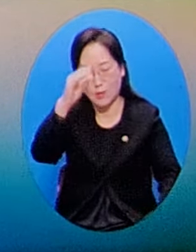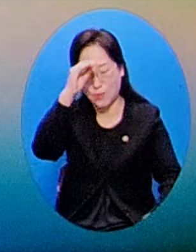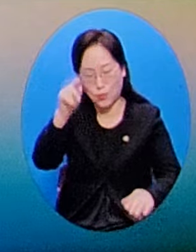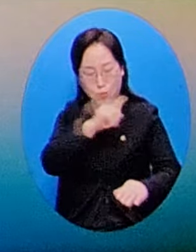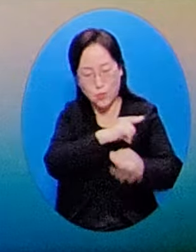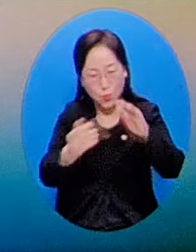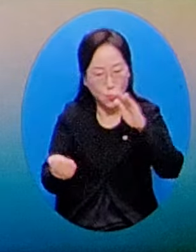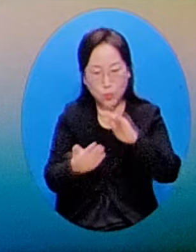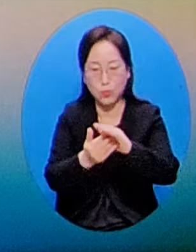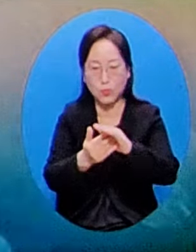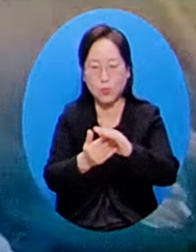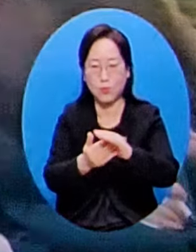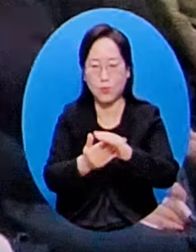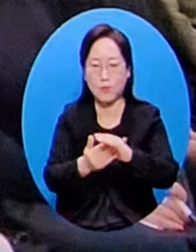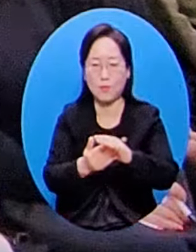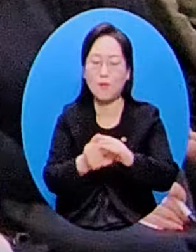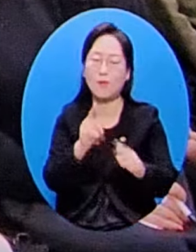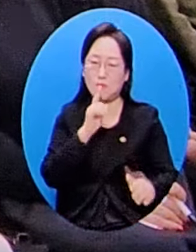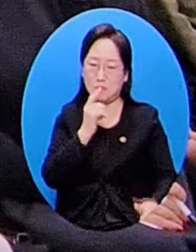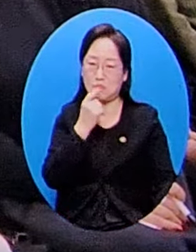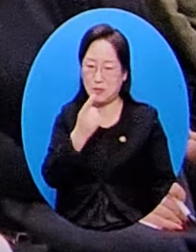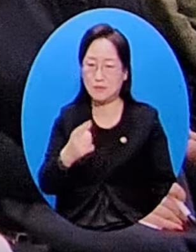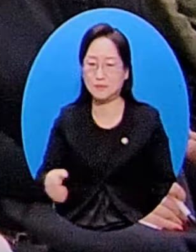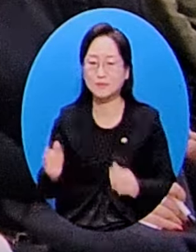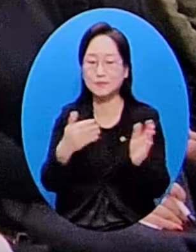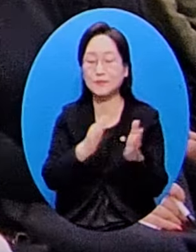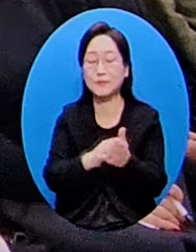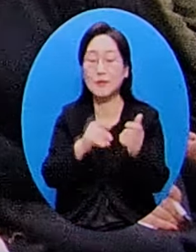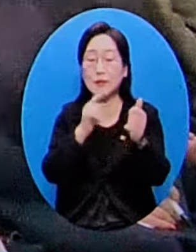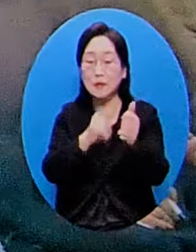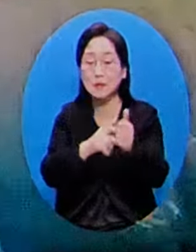얘기를 했습니다. 그는 자기의 전기에서 이렇게 적었습니다.